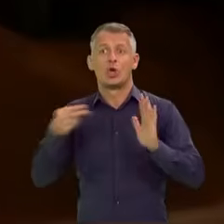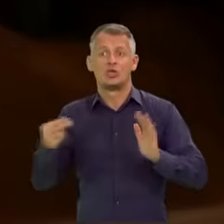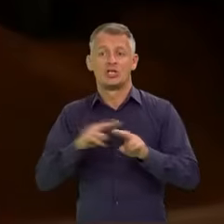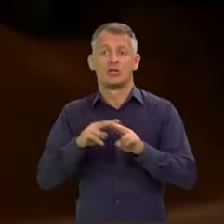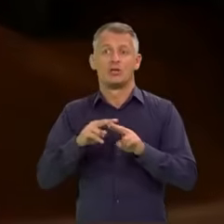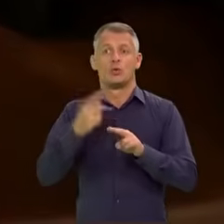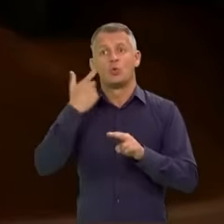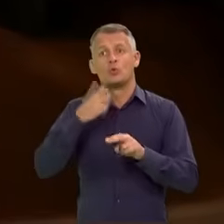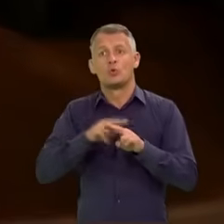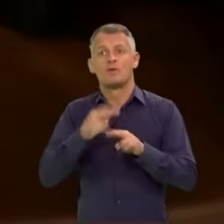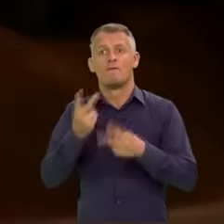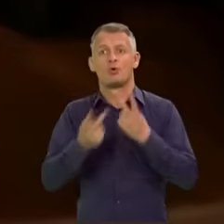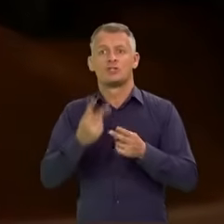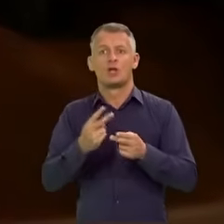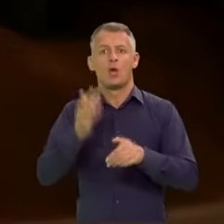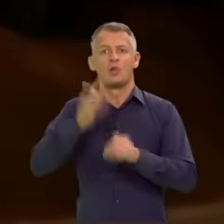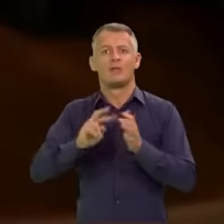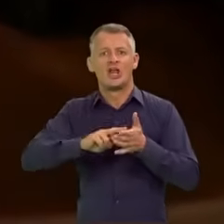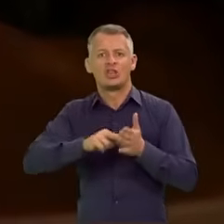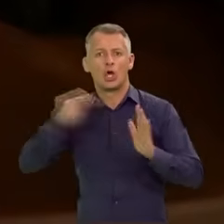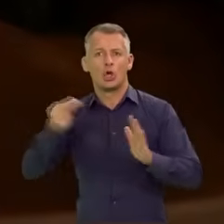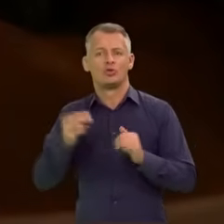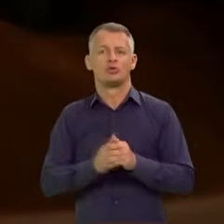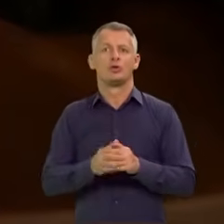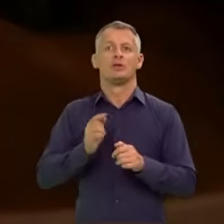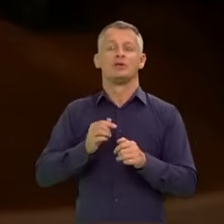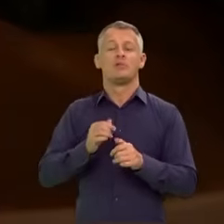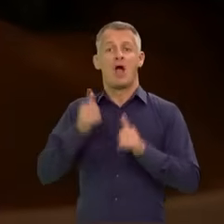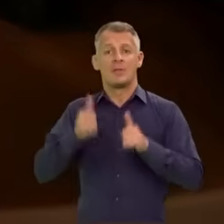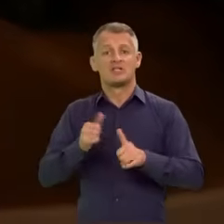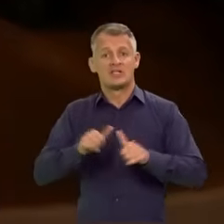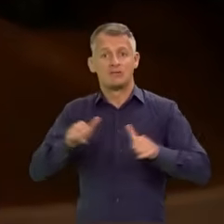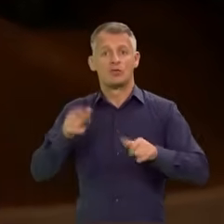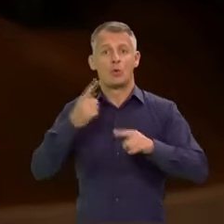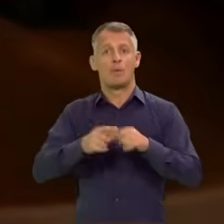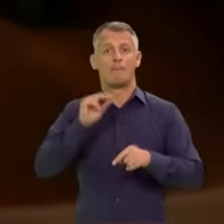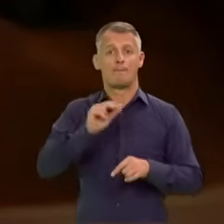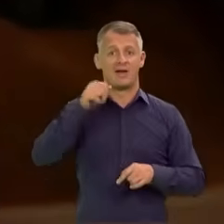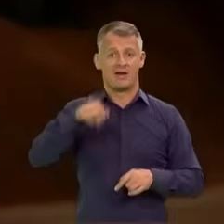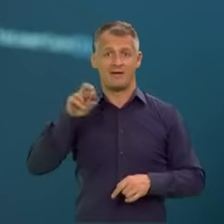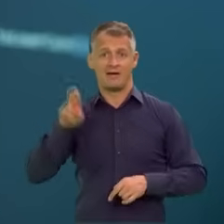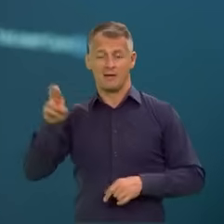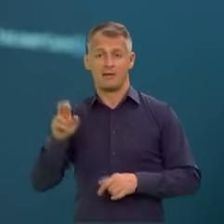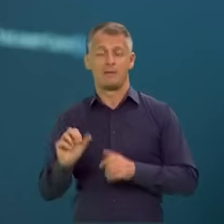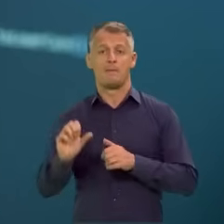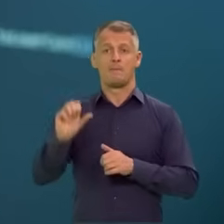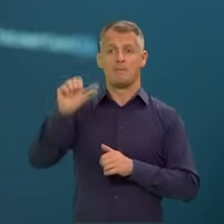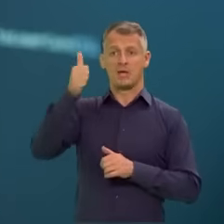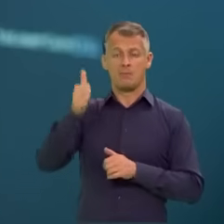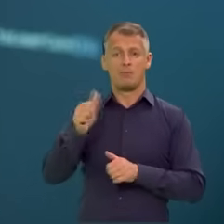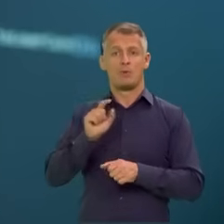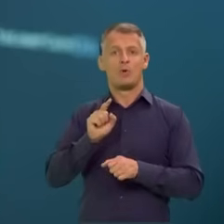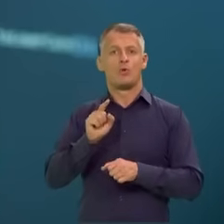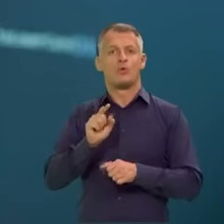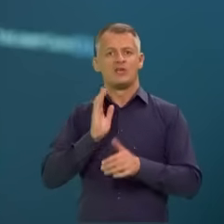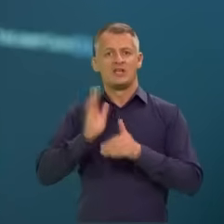folosească ultimele tehnologii pentru a dezvolta business-uri. Odată cu PNRR-ul, prima axă a acestor fonduri care vin